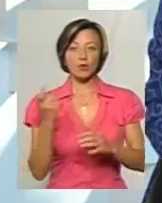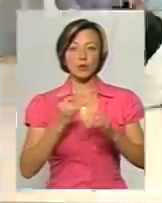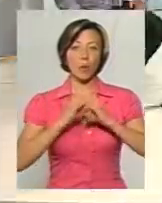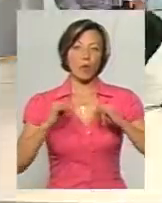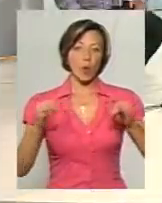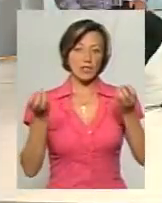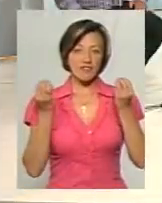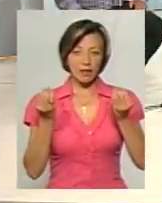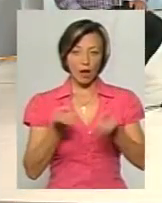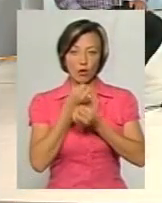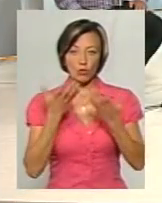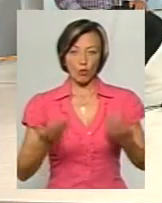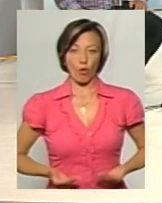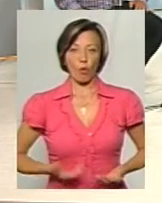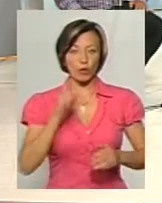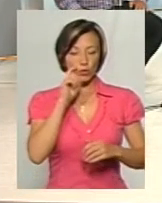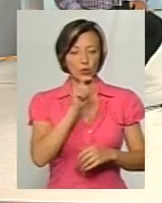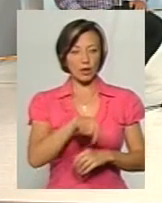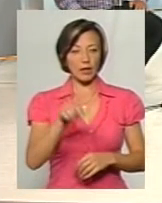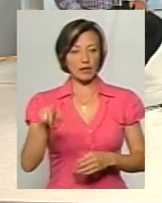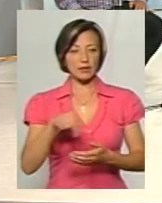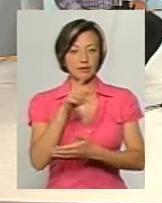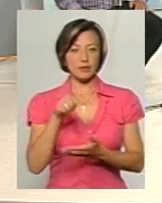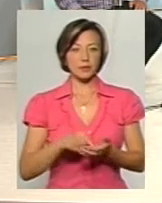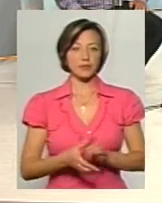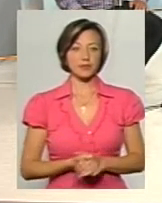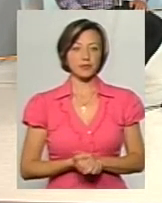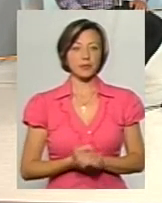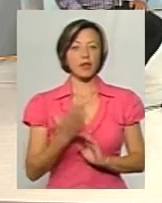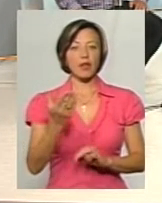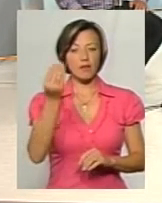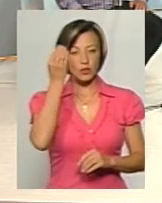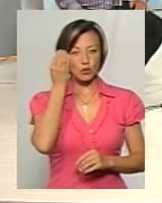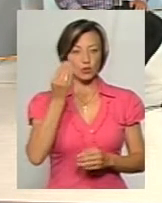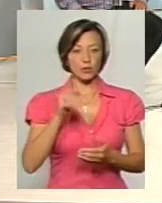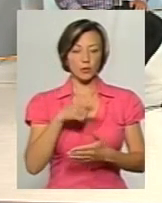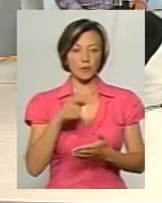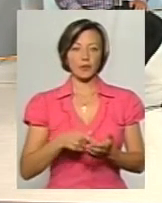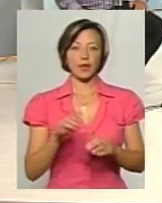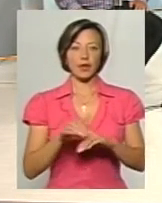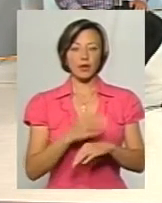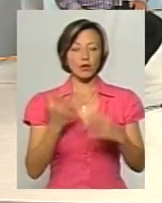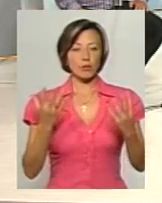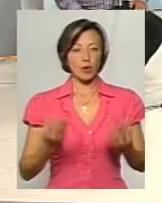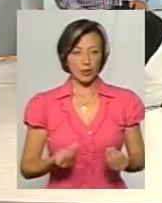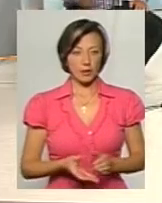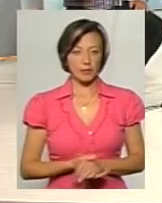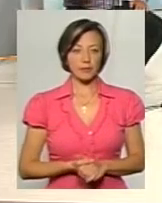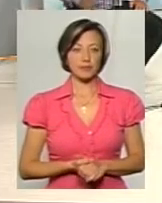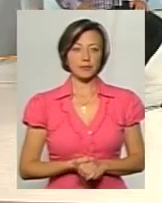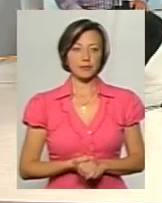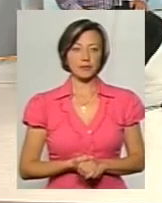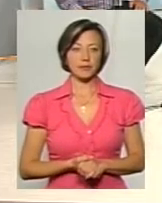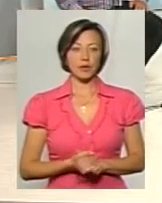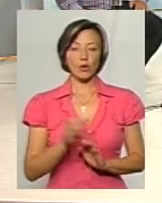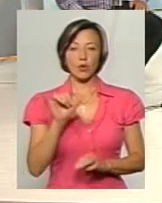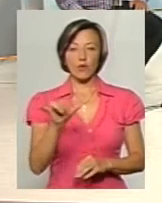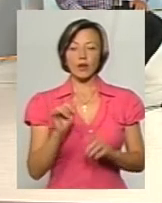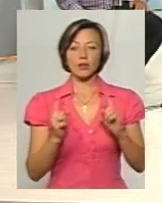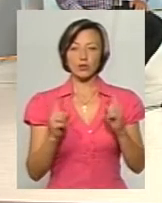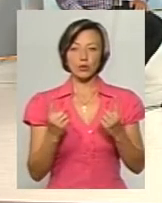та добробуту українців? Олеже, скажіть, будь ласка, на вашу думку. Перш за все, доброго дня. У вас дуже цікаве питання.